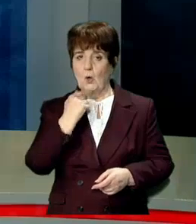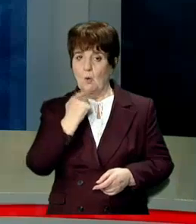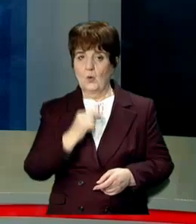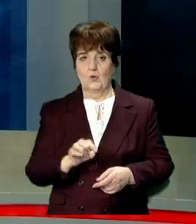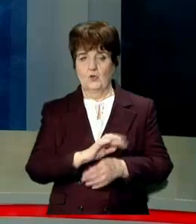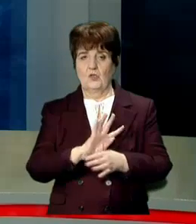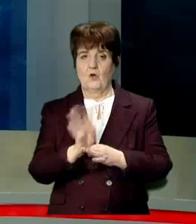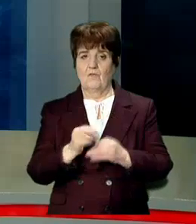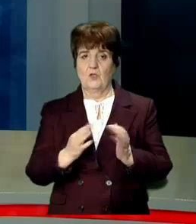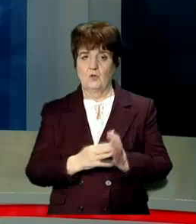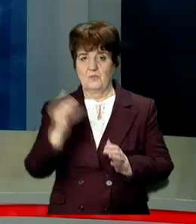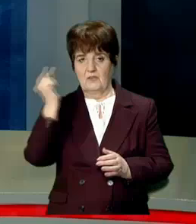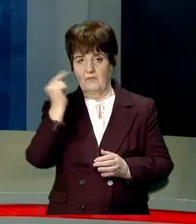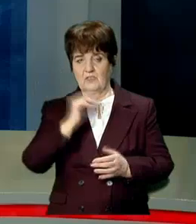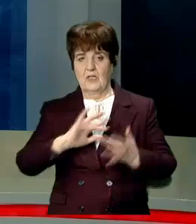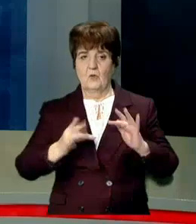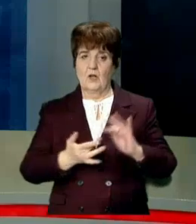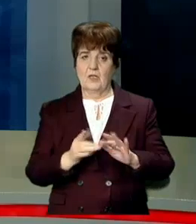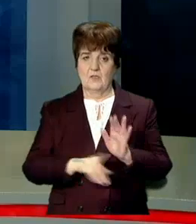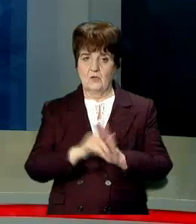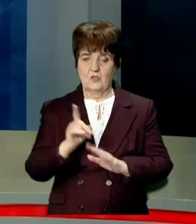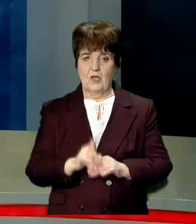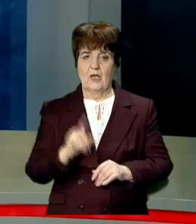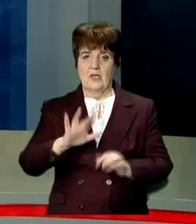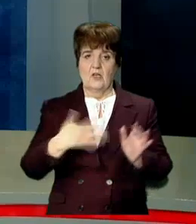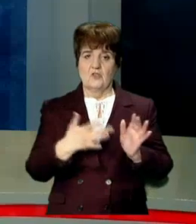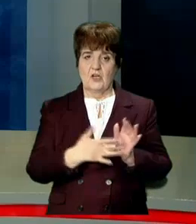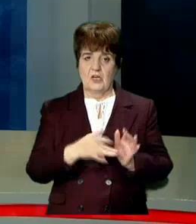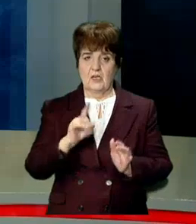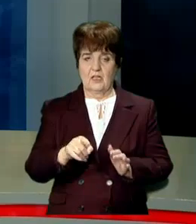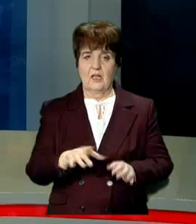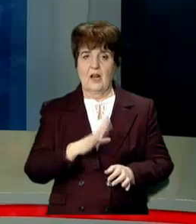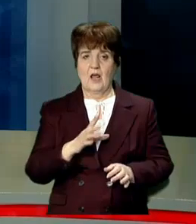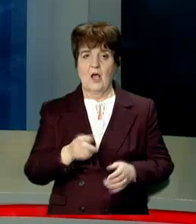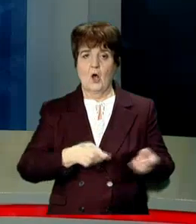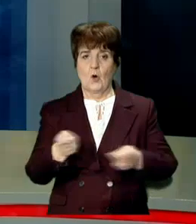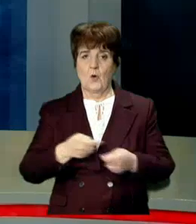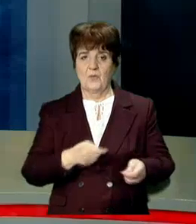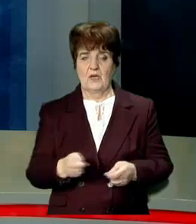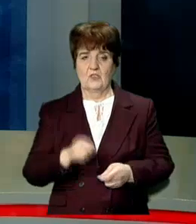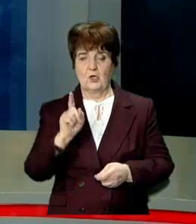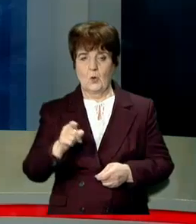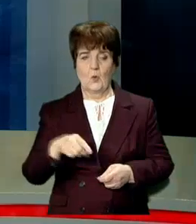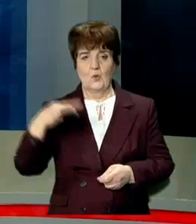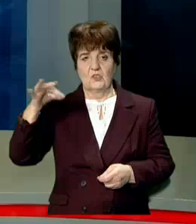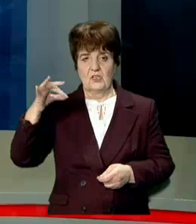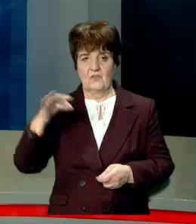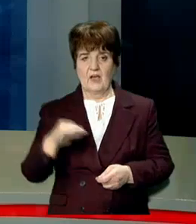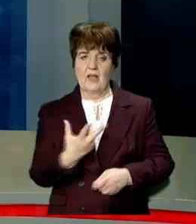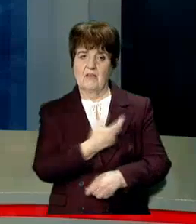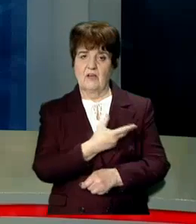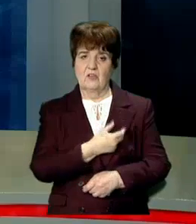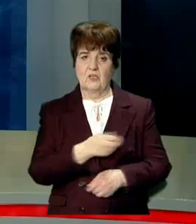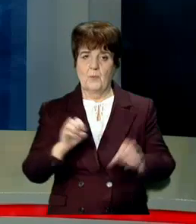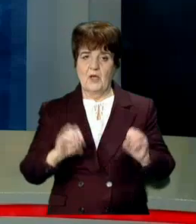de învățământ vor desfășura orele online, iar accesul în centrele comerciale va fi permis doar cu certificatul de vaccinare. Măsurile au